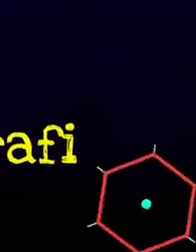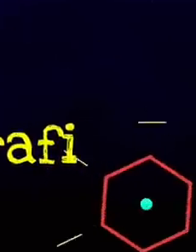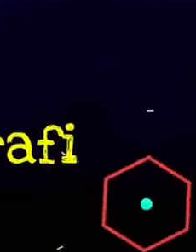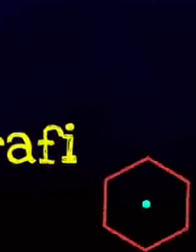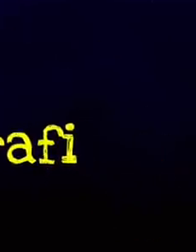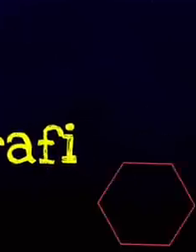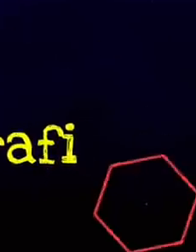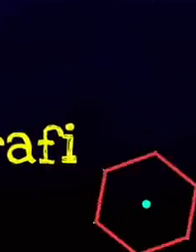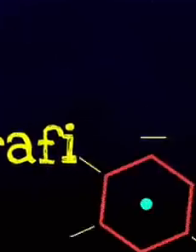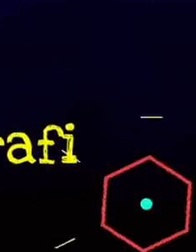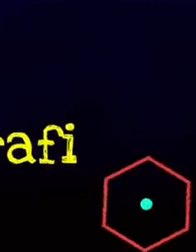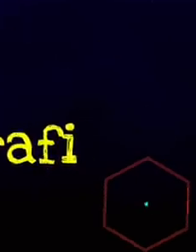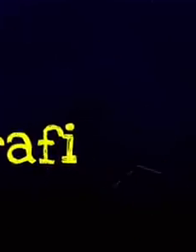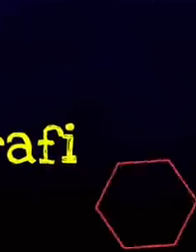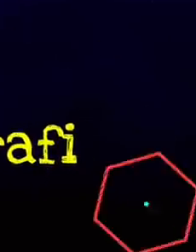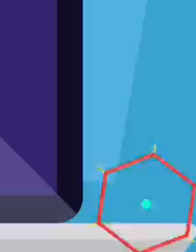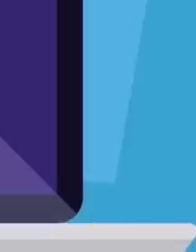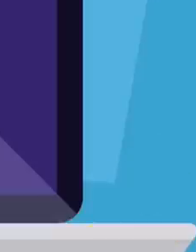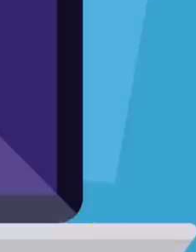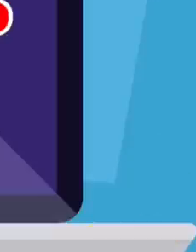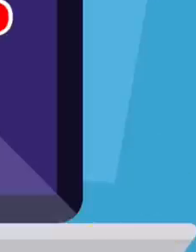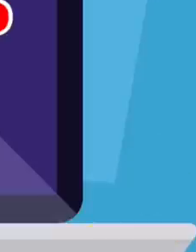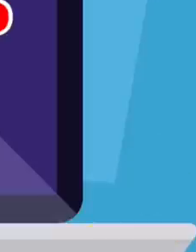pornografi dan keganasan